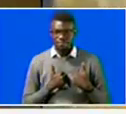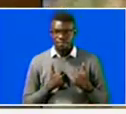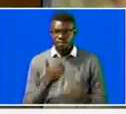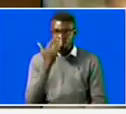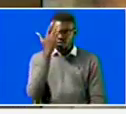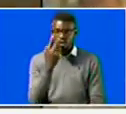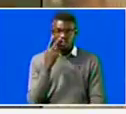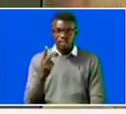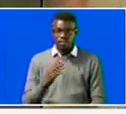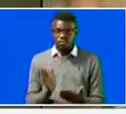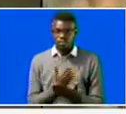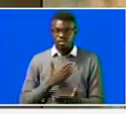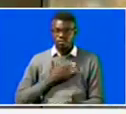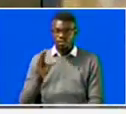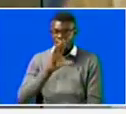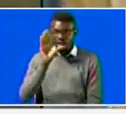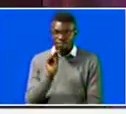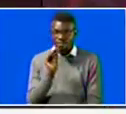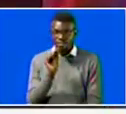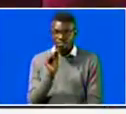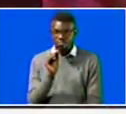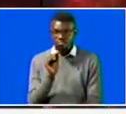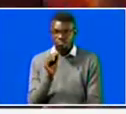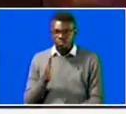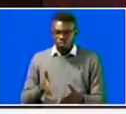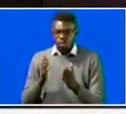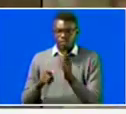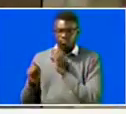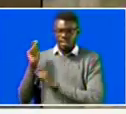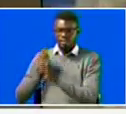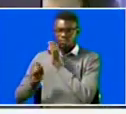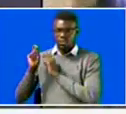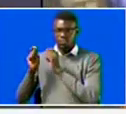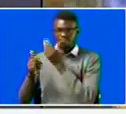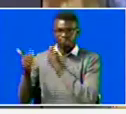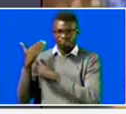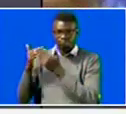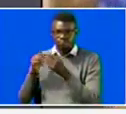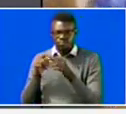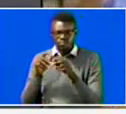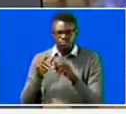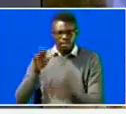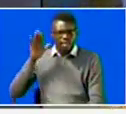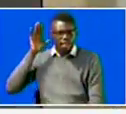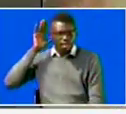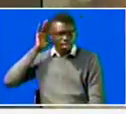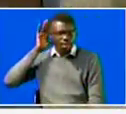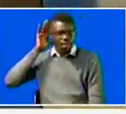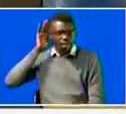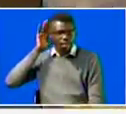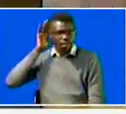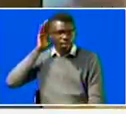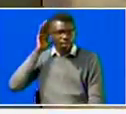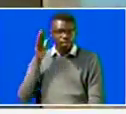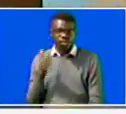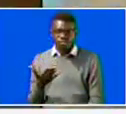ukiangalia muziki ya Jabali Afrika ni traditional. Ukiangalia vizuri ukisikiliza utakuta iko na